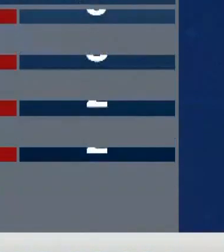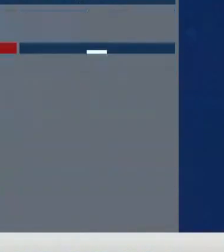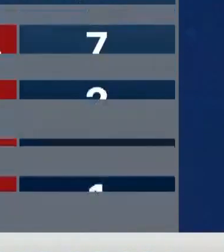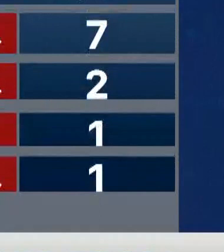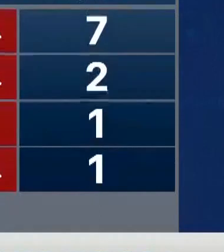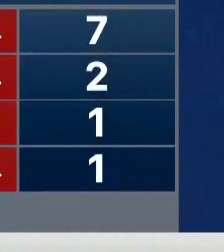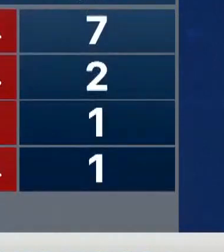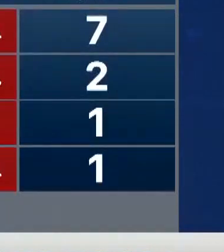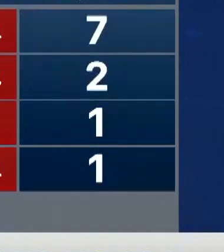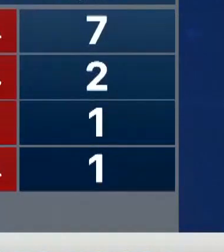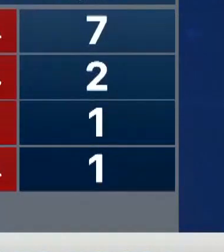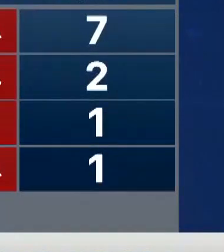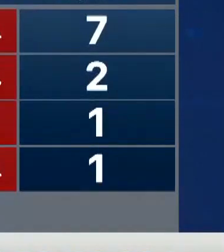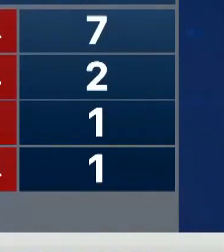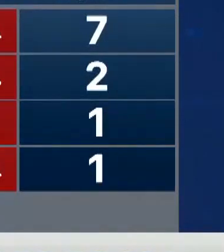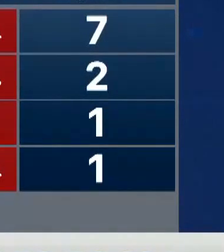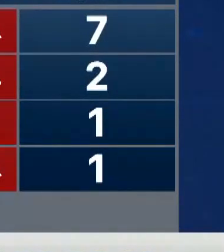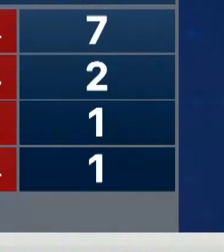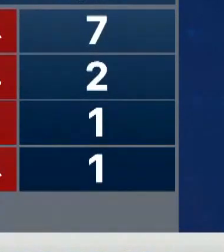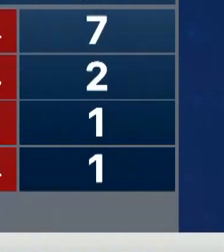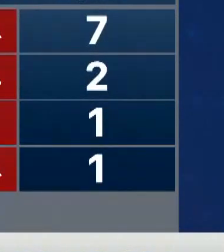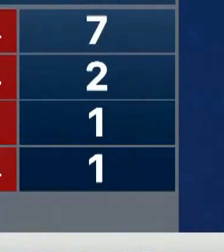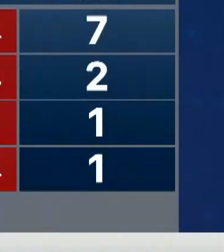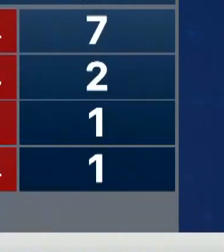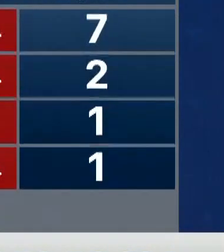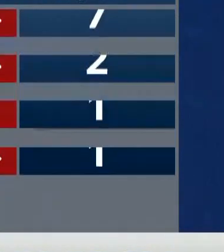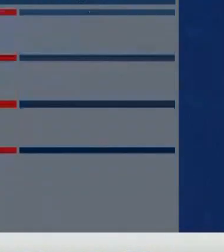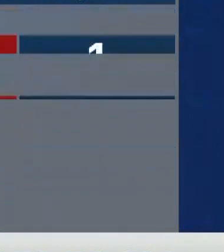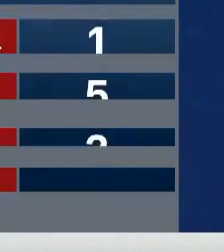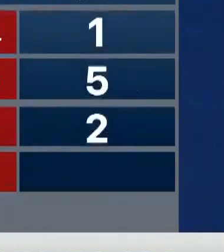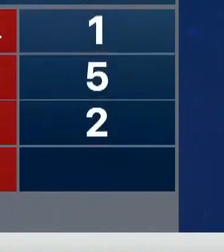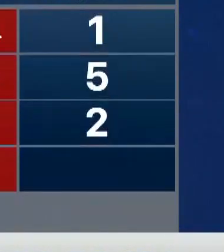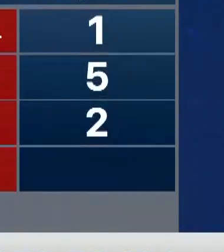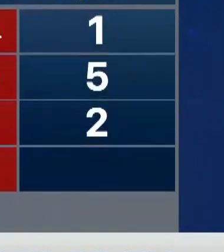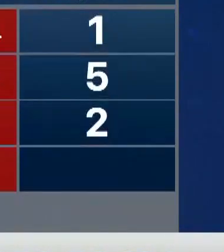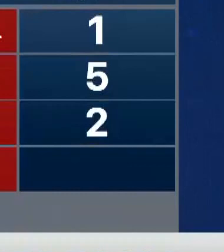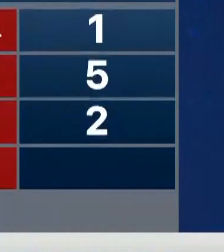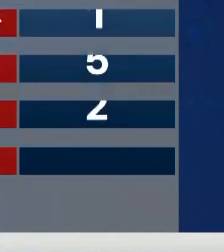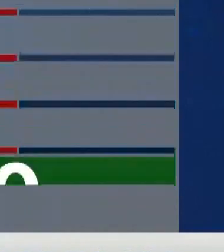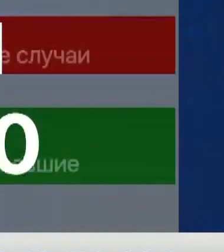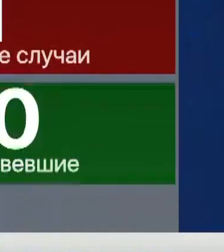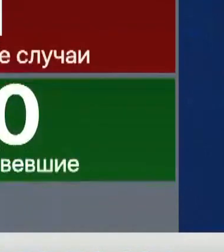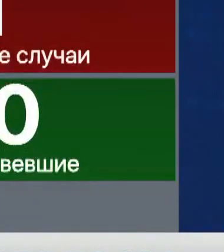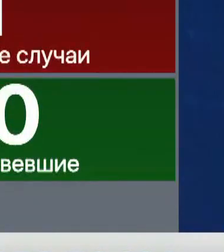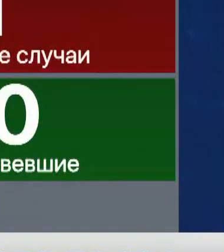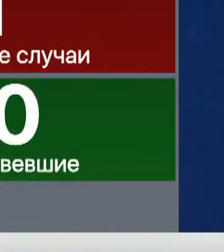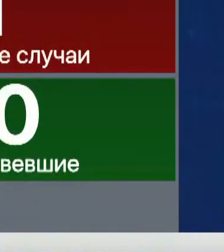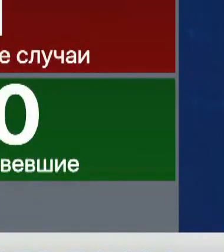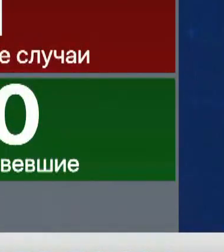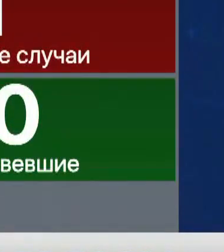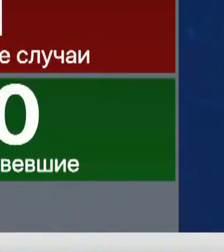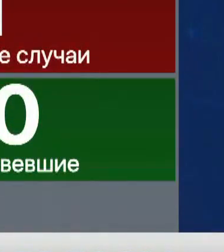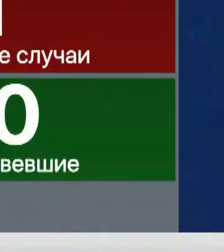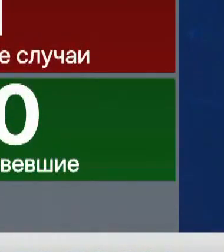по 7 в Карагандинской и Алматинской областях. На сегодняшний день от коронавируса в Казахстане умер один человек, выздоровели